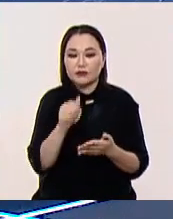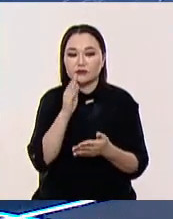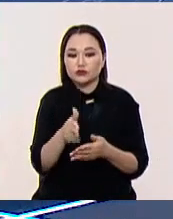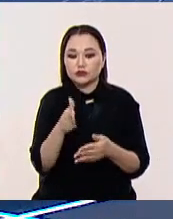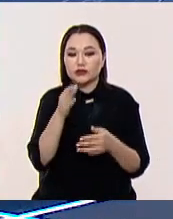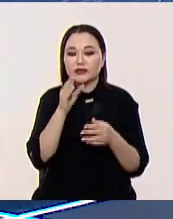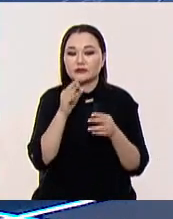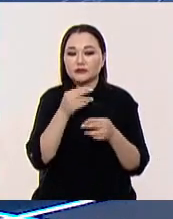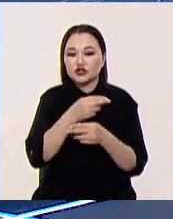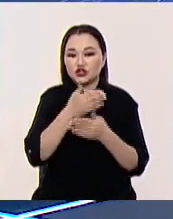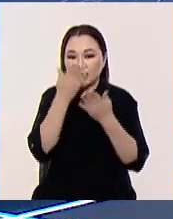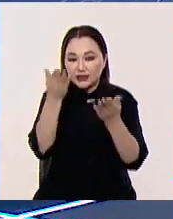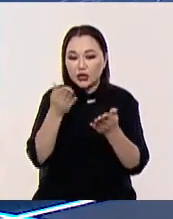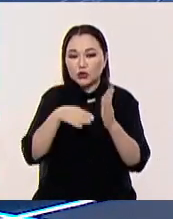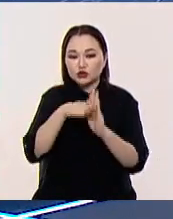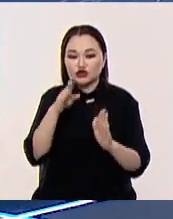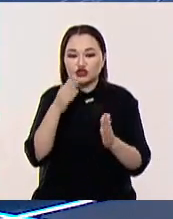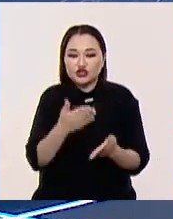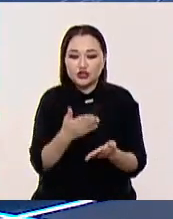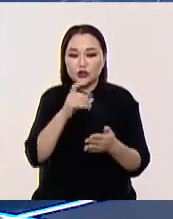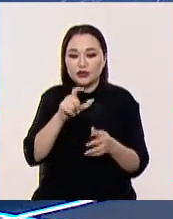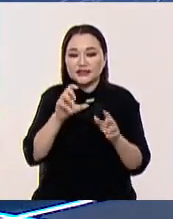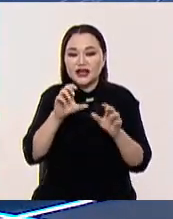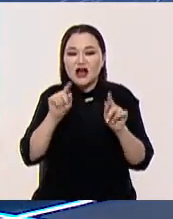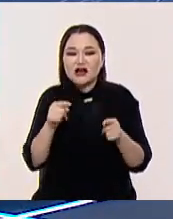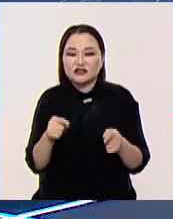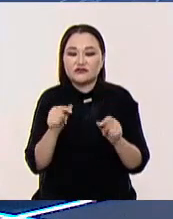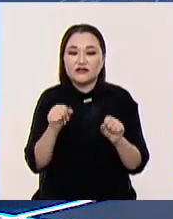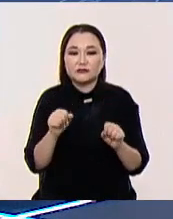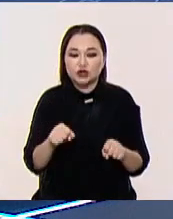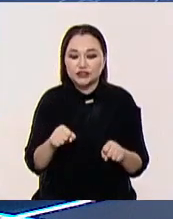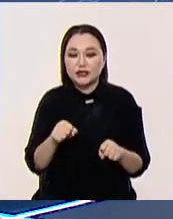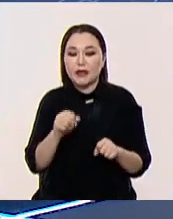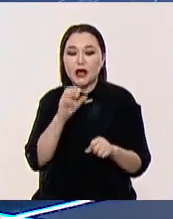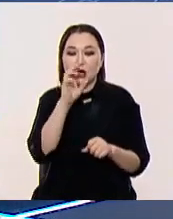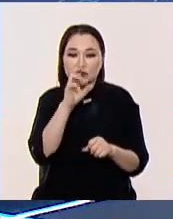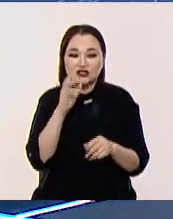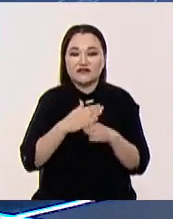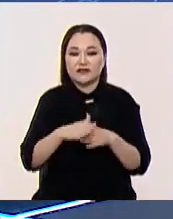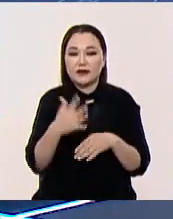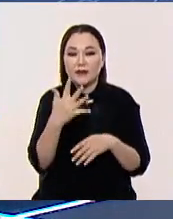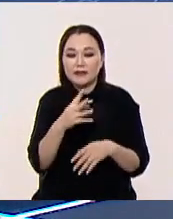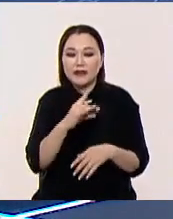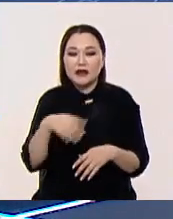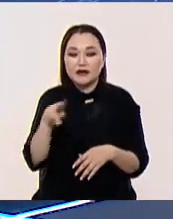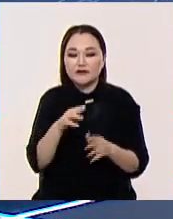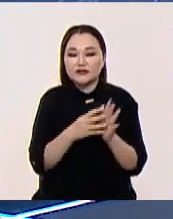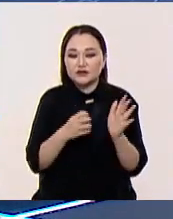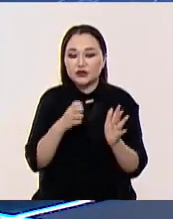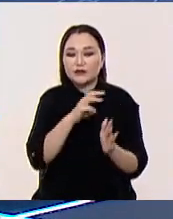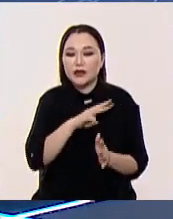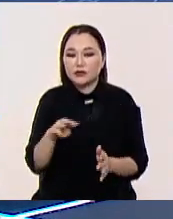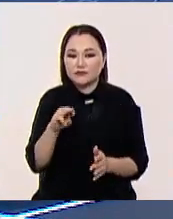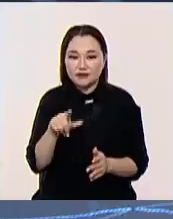и помимо этого, для улучшения жизни людей с ограниченными возможностями государство выделит 5 миллиардов 900